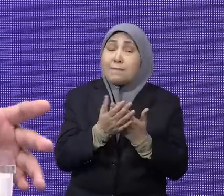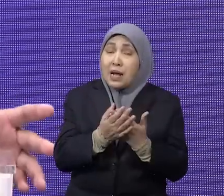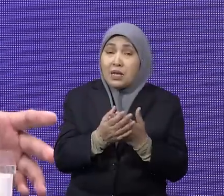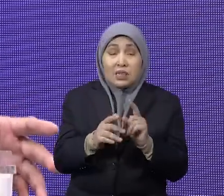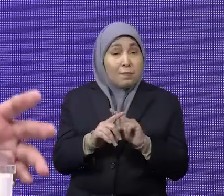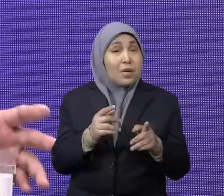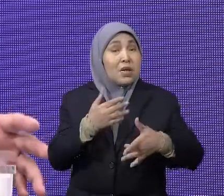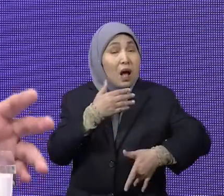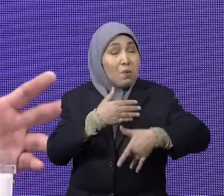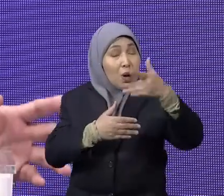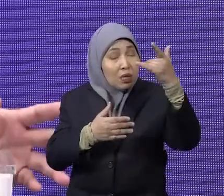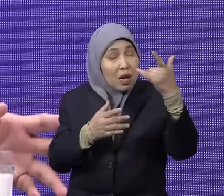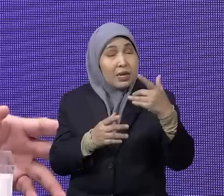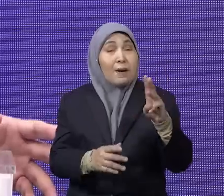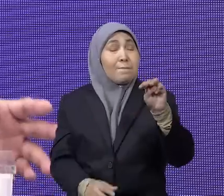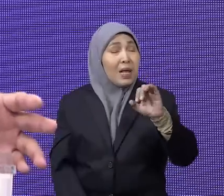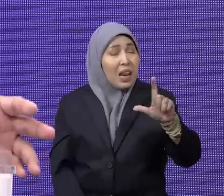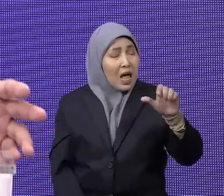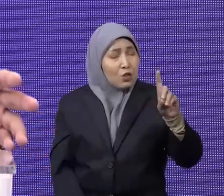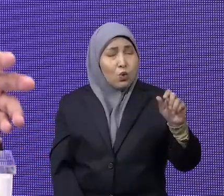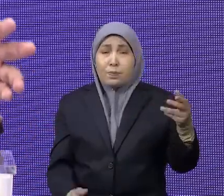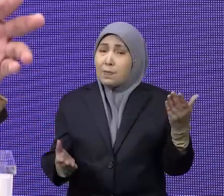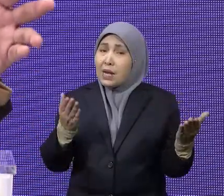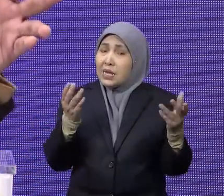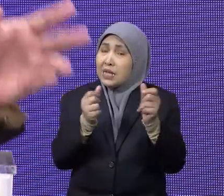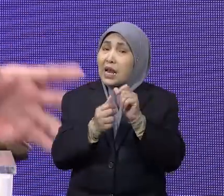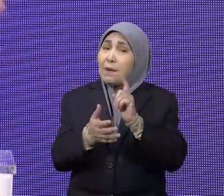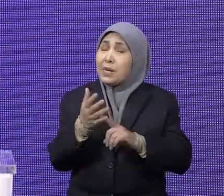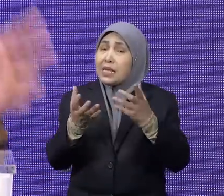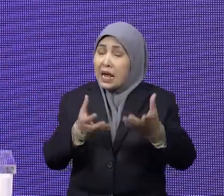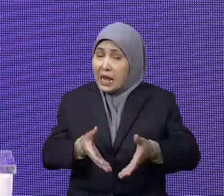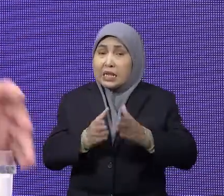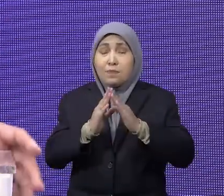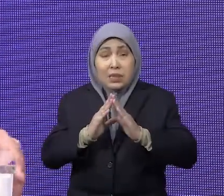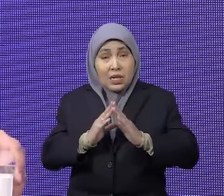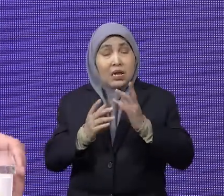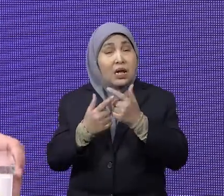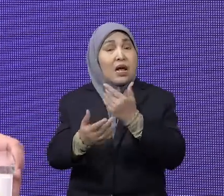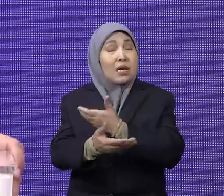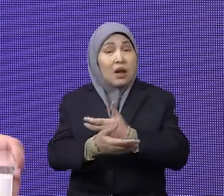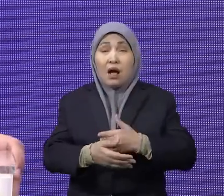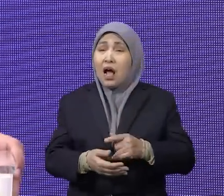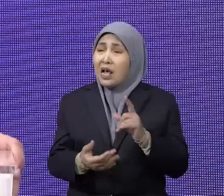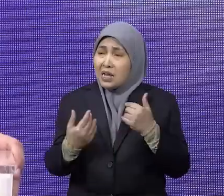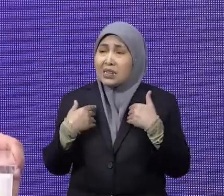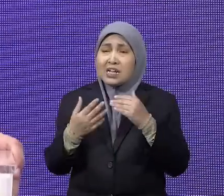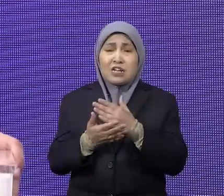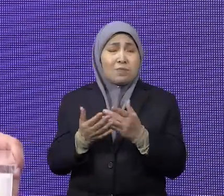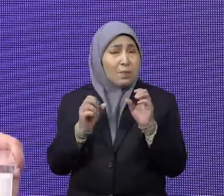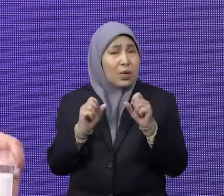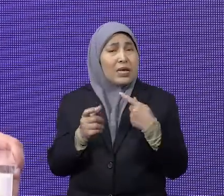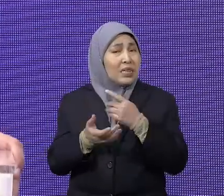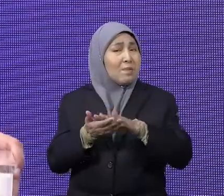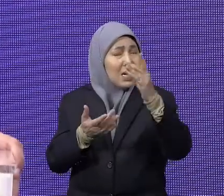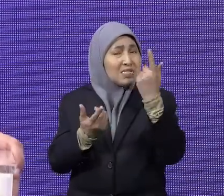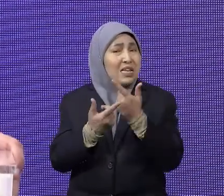Tetapi didahulukan kalimah milladunka berbanding dengan apa yang nak diminta daripada anak. Agak-agak ada tak sesuatu yang boleh kita